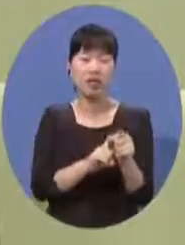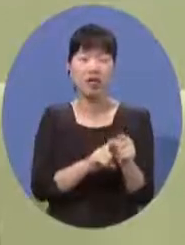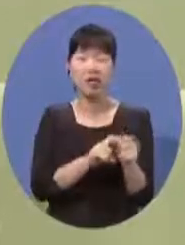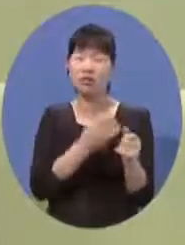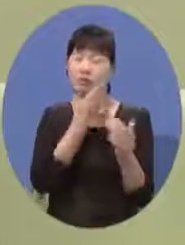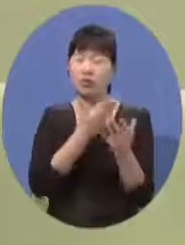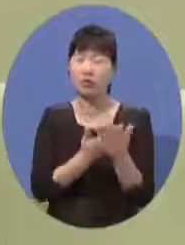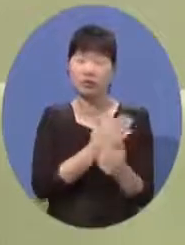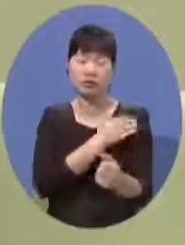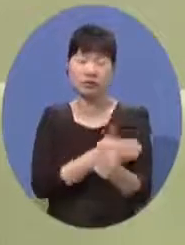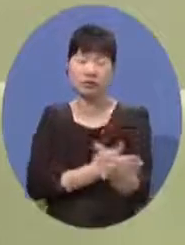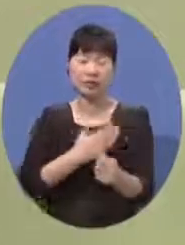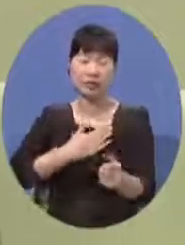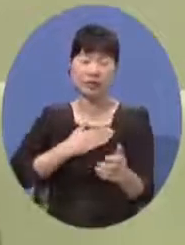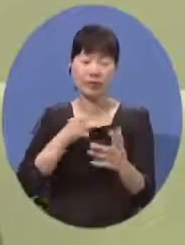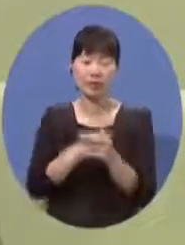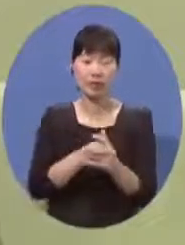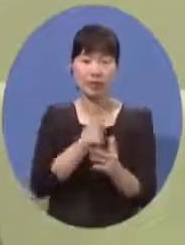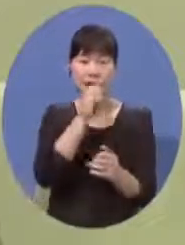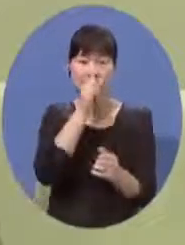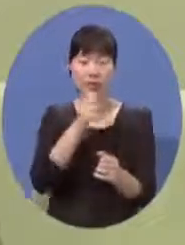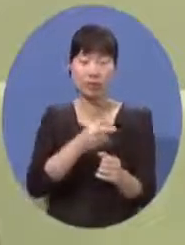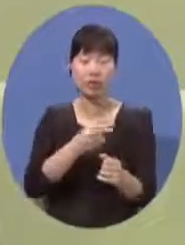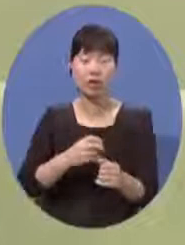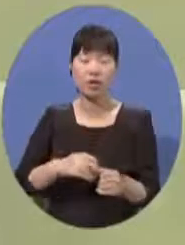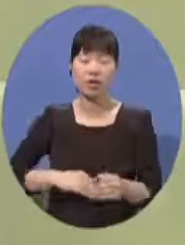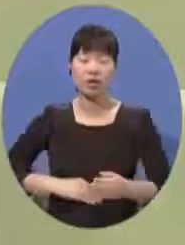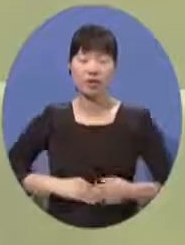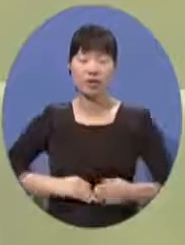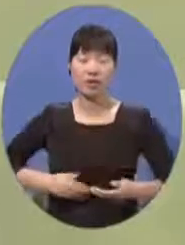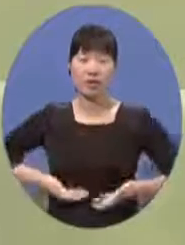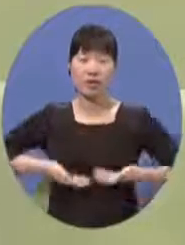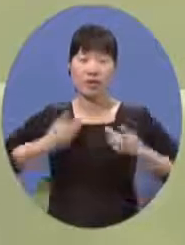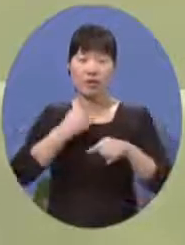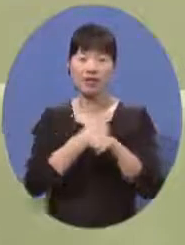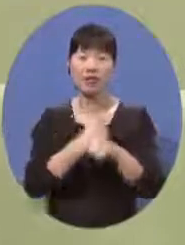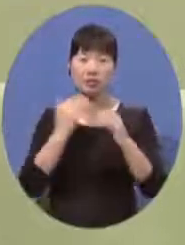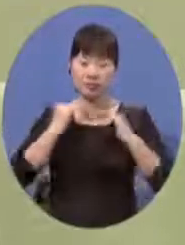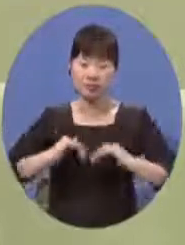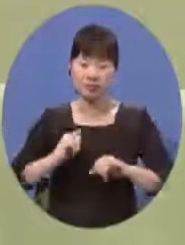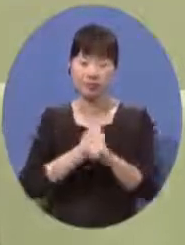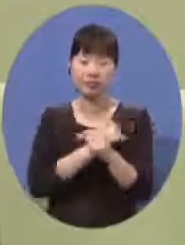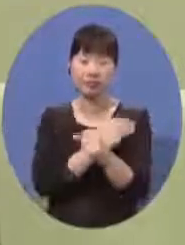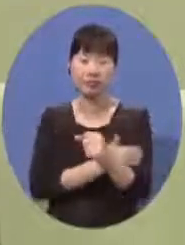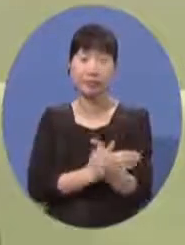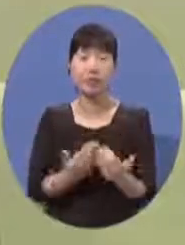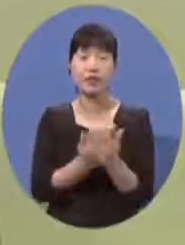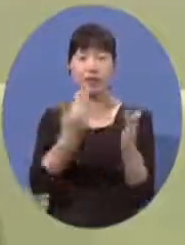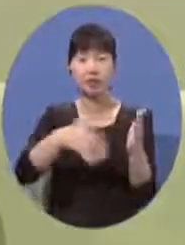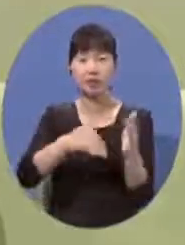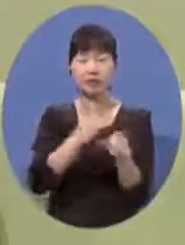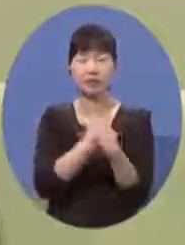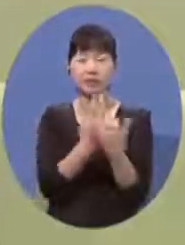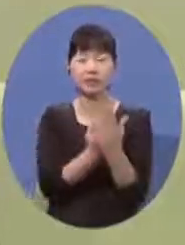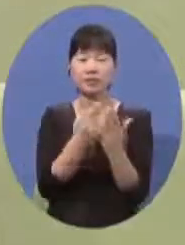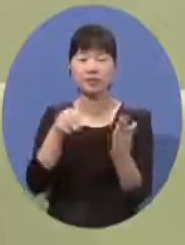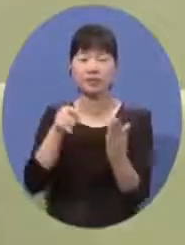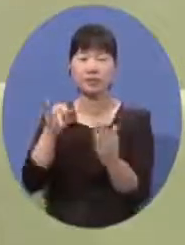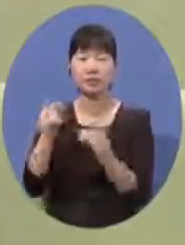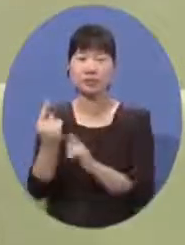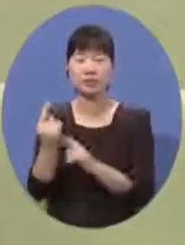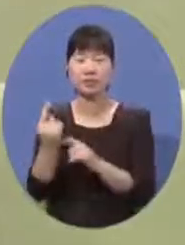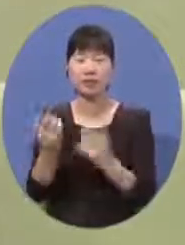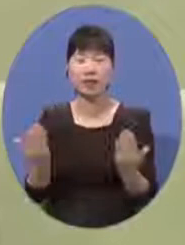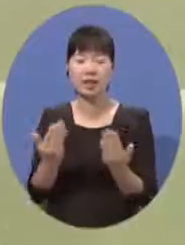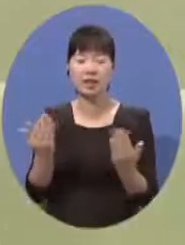능력, 감정을 읽는 능력, 충동을 조절하는 능력이 발달이 덜 된 거다. 또 거울세포,